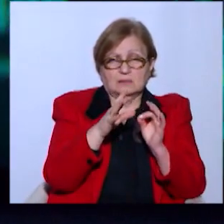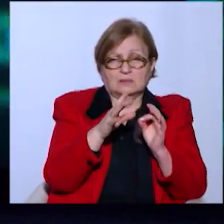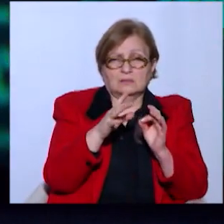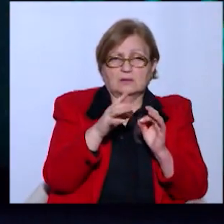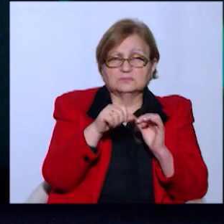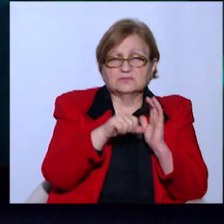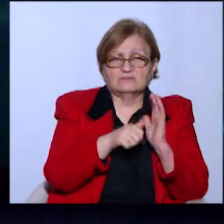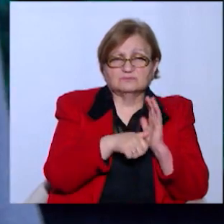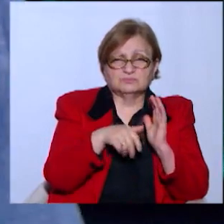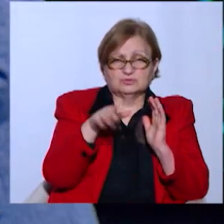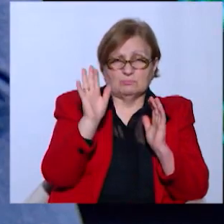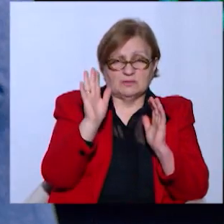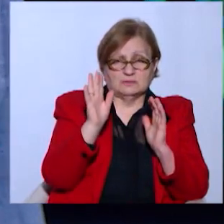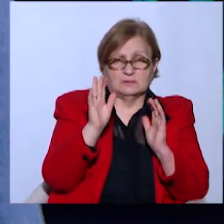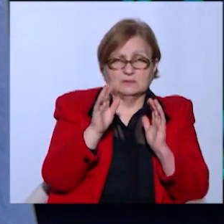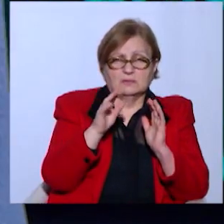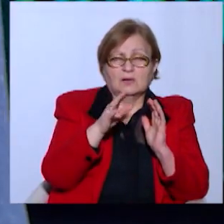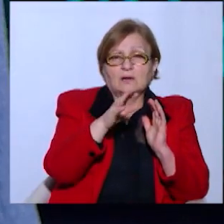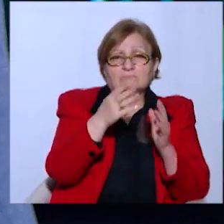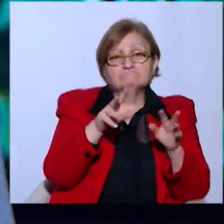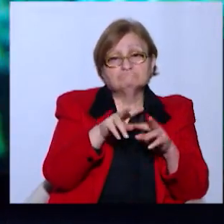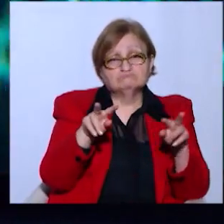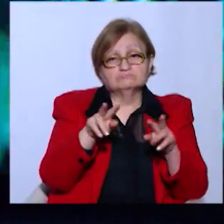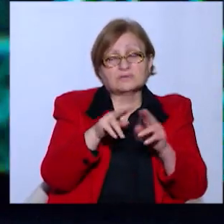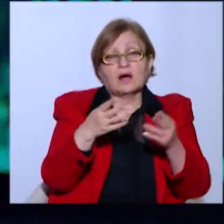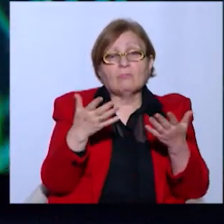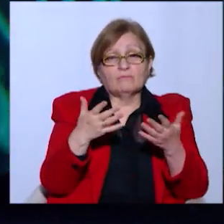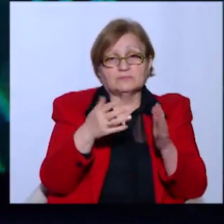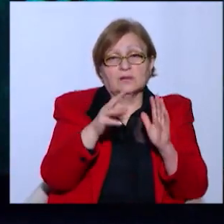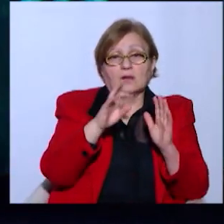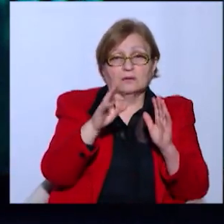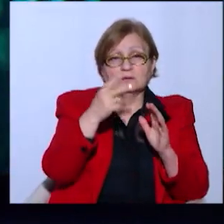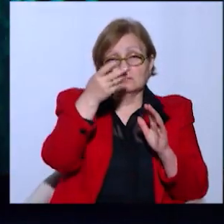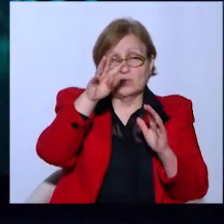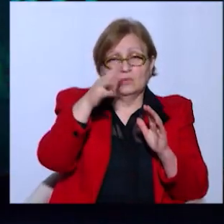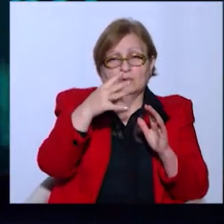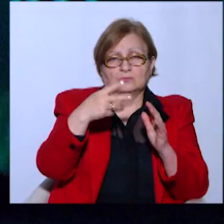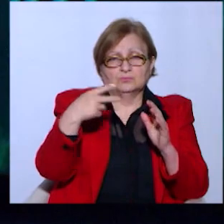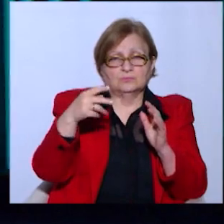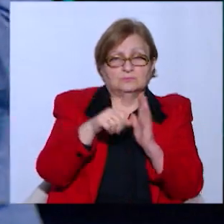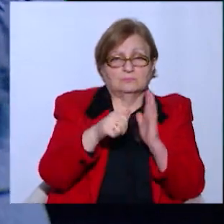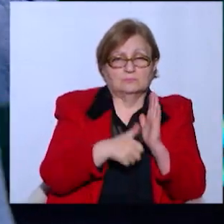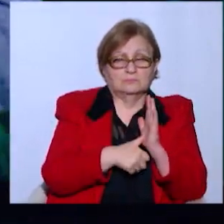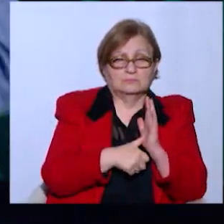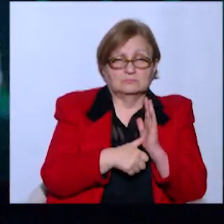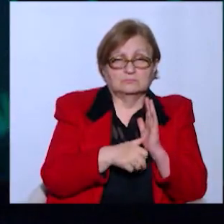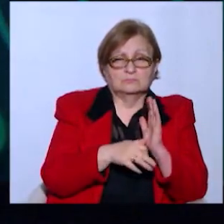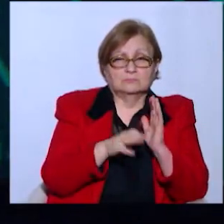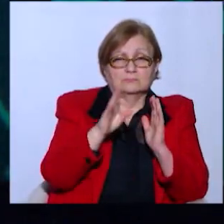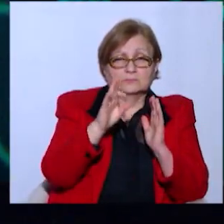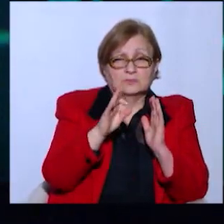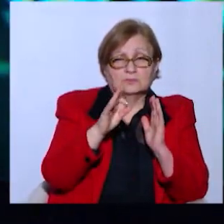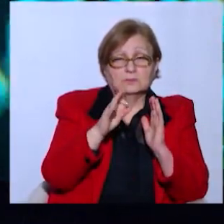16-ჯერ მეტი არის. მაშასადამე Q-ხარისხად 4 უდრის 16-ს და ქუნუ აქედან 2 ან -2 სტოლია